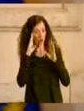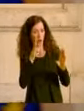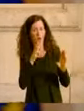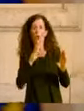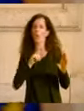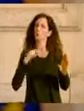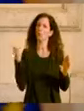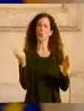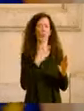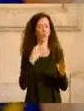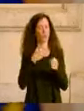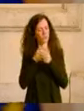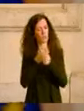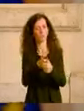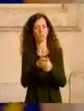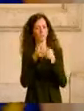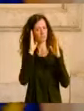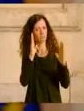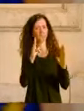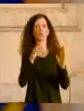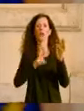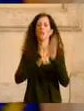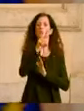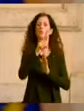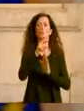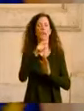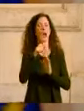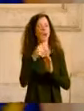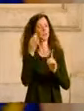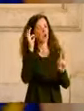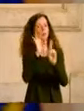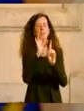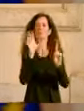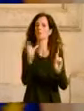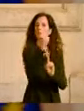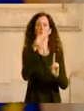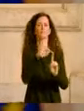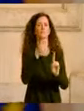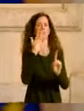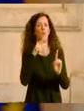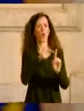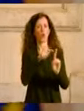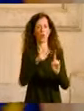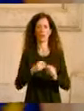tutti votati a conseguire questo risultato. Lancio anch'io